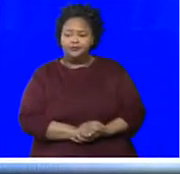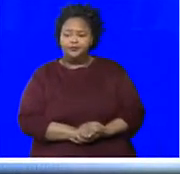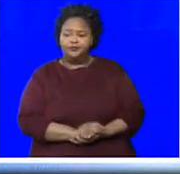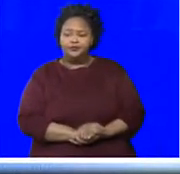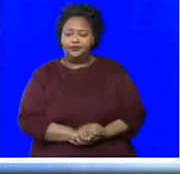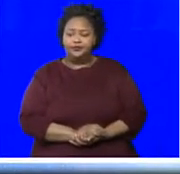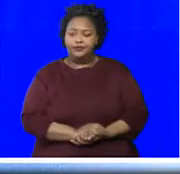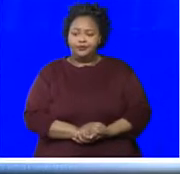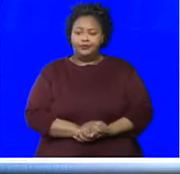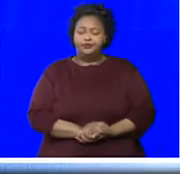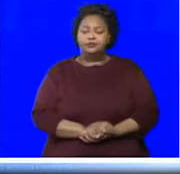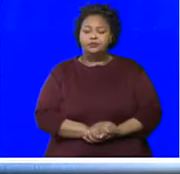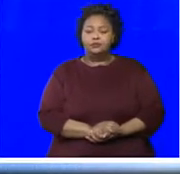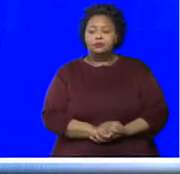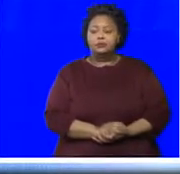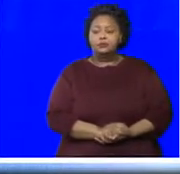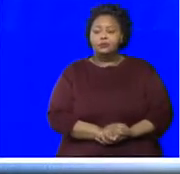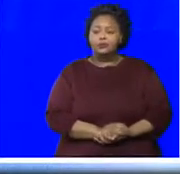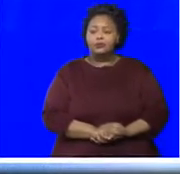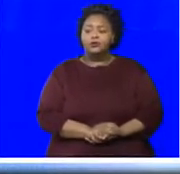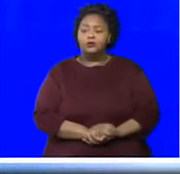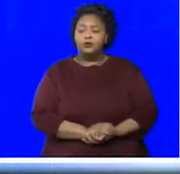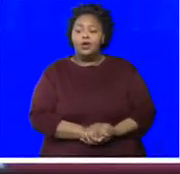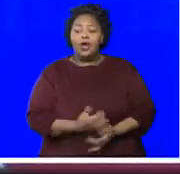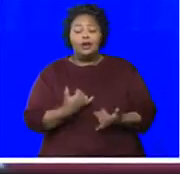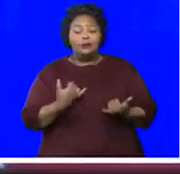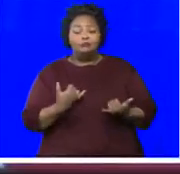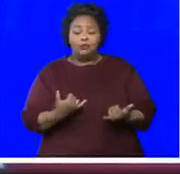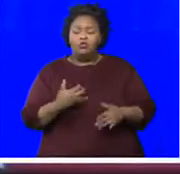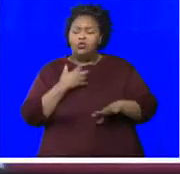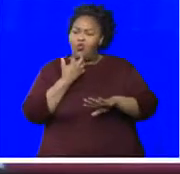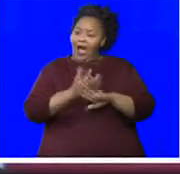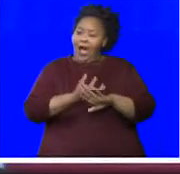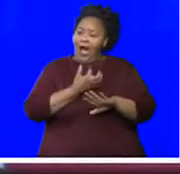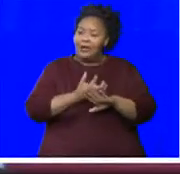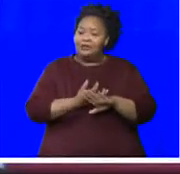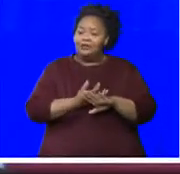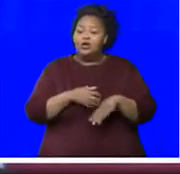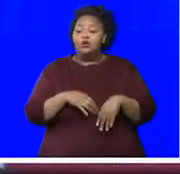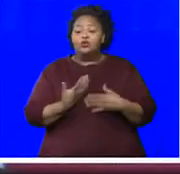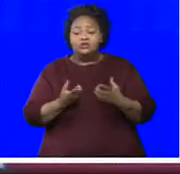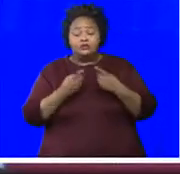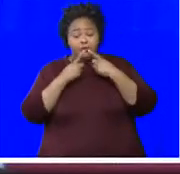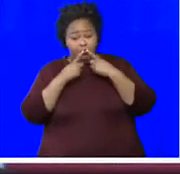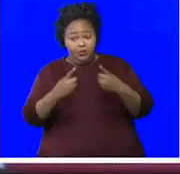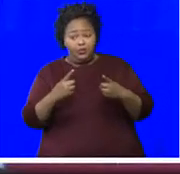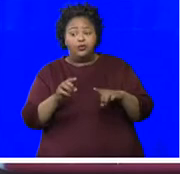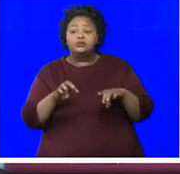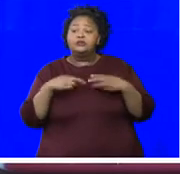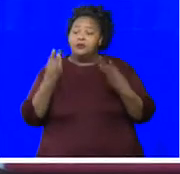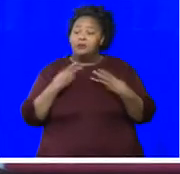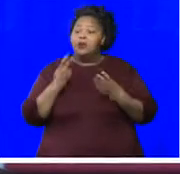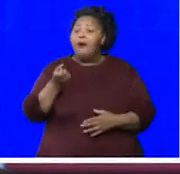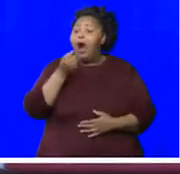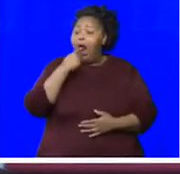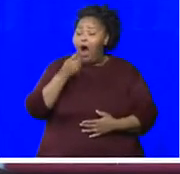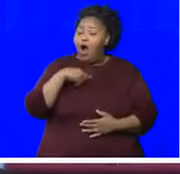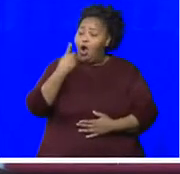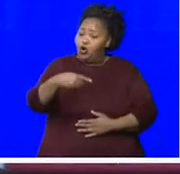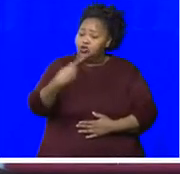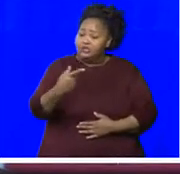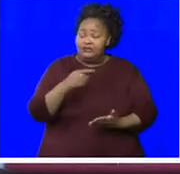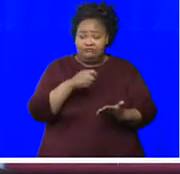kulukhulu ukuthi sithi ke bantu abachubeke bawathenge lamaphilisi ngoba le data kwanyalo